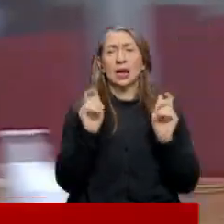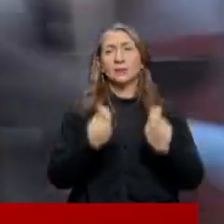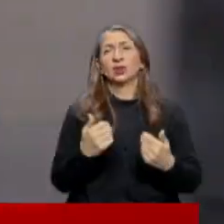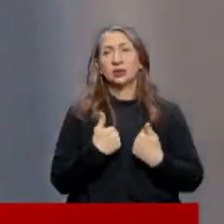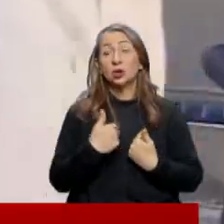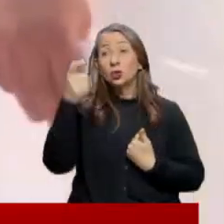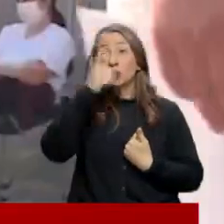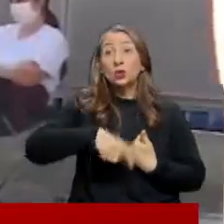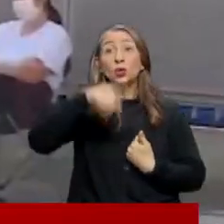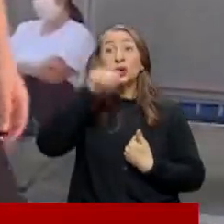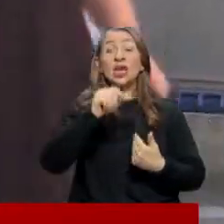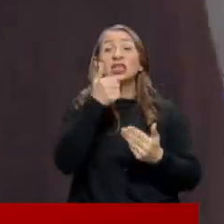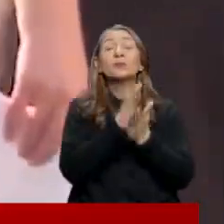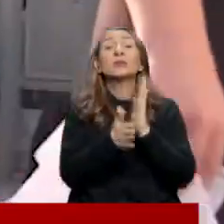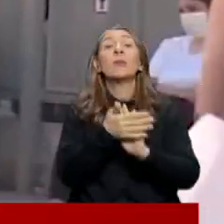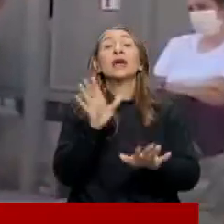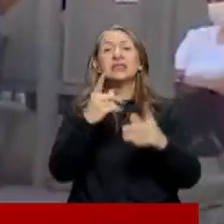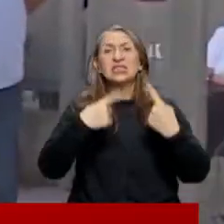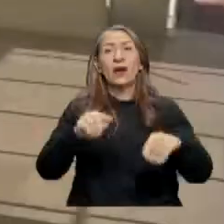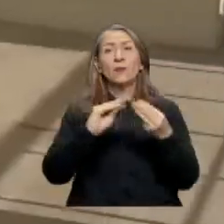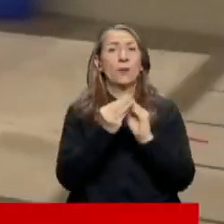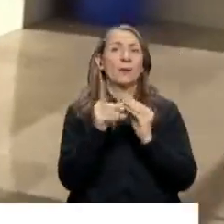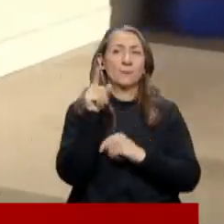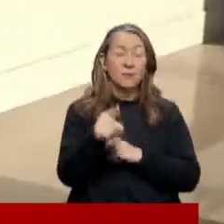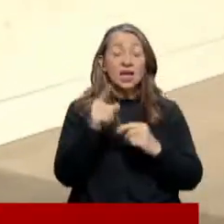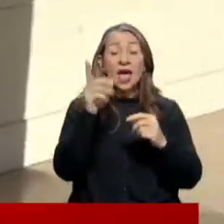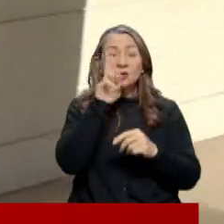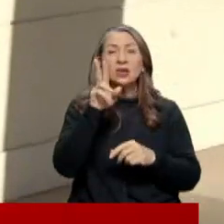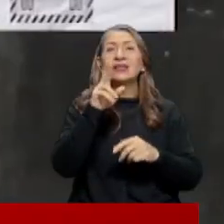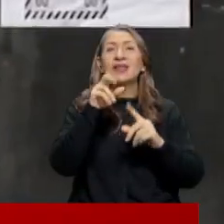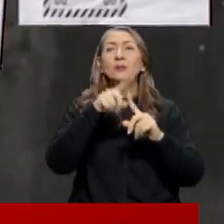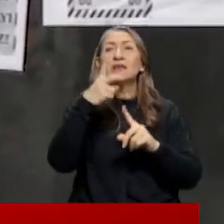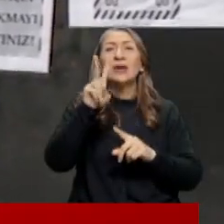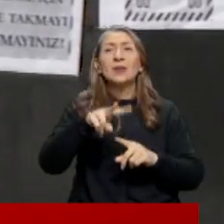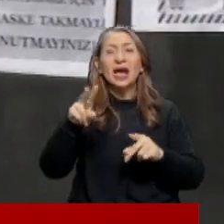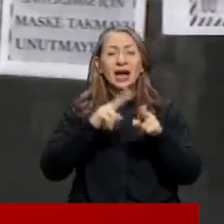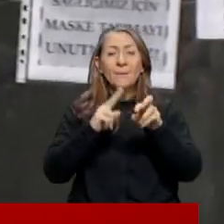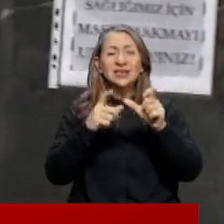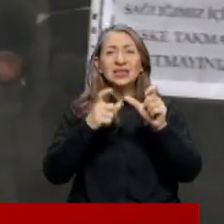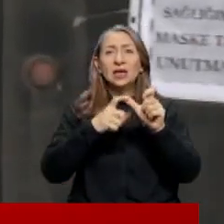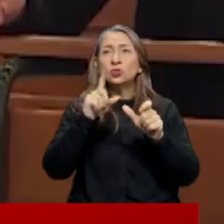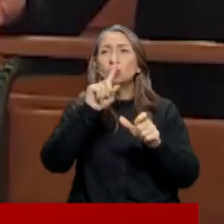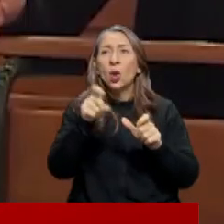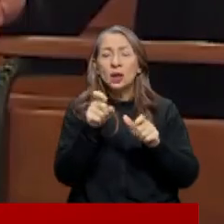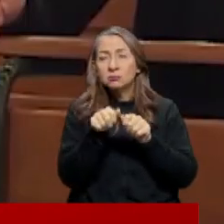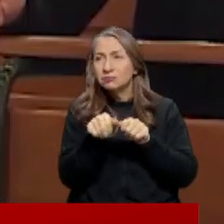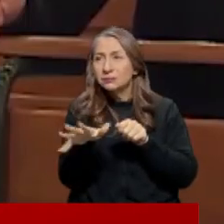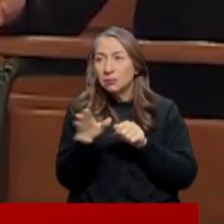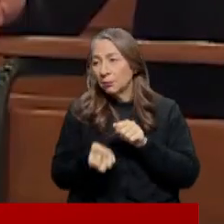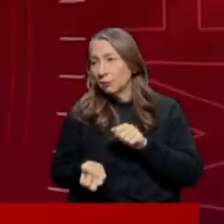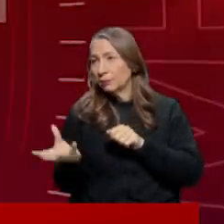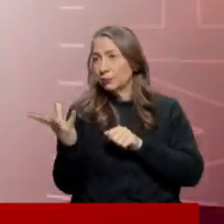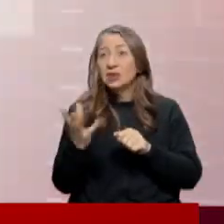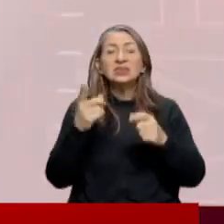sağlayacağız. Türkiye'nin gündeminden hiç çıkmayan sınav skandalı, en son Temmuz 2022'de yapılan KPSS'de soruların sızdırıldığı